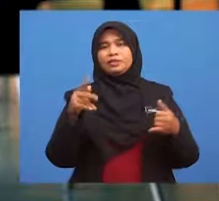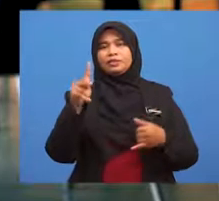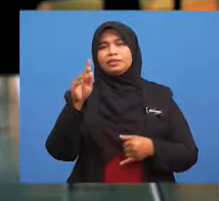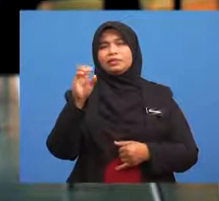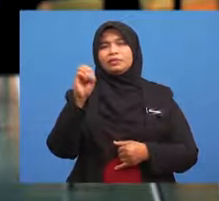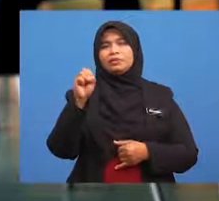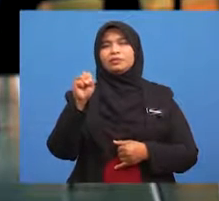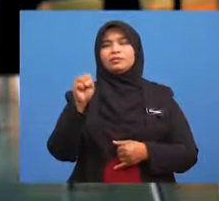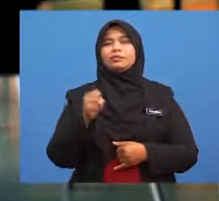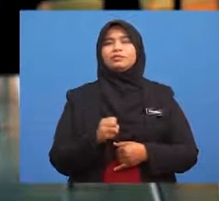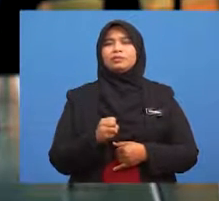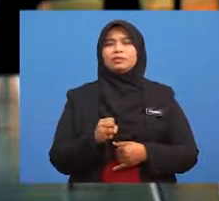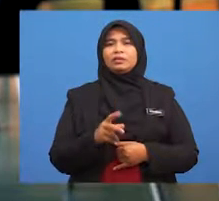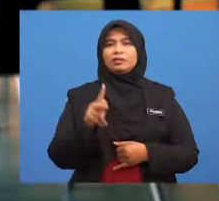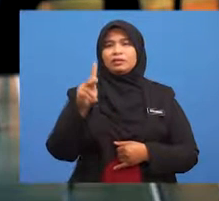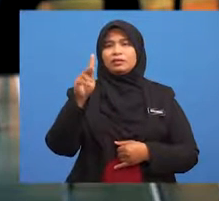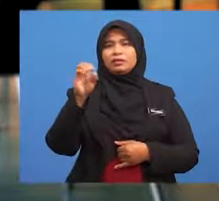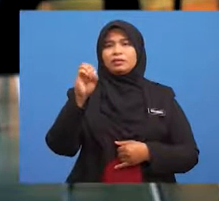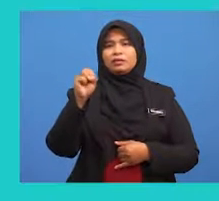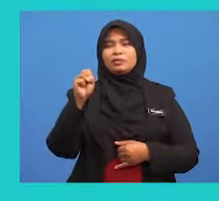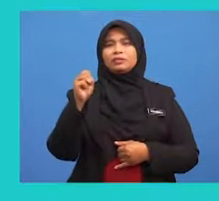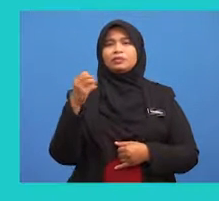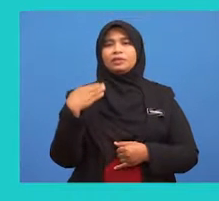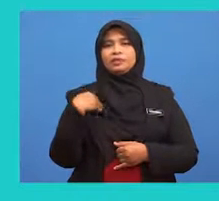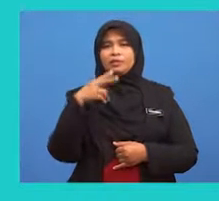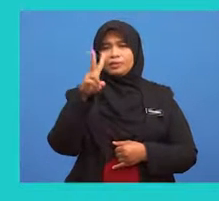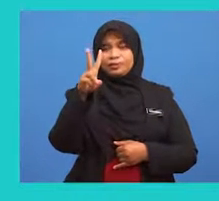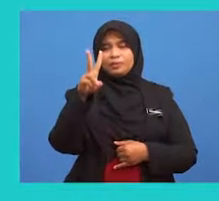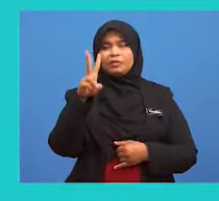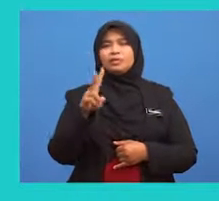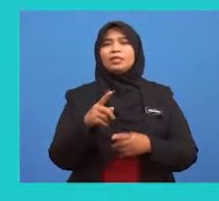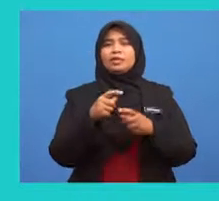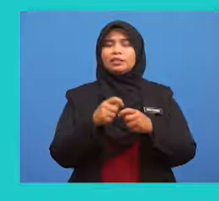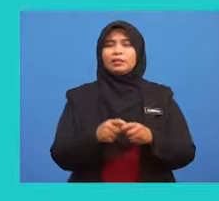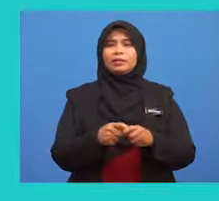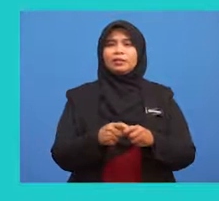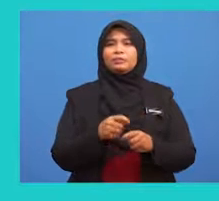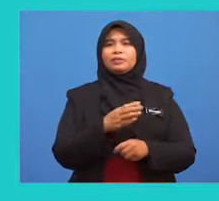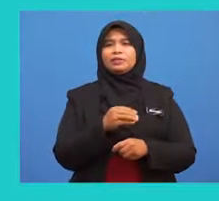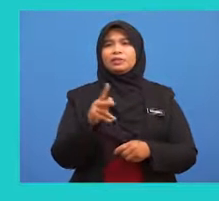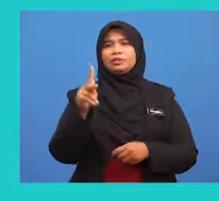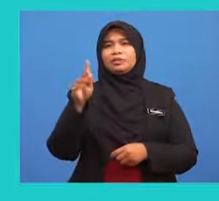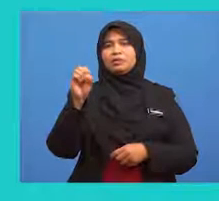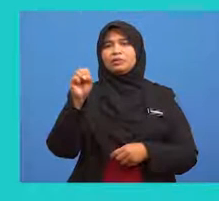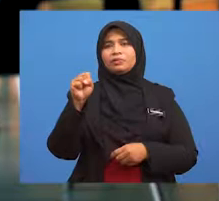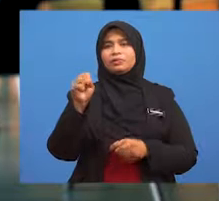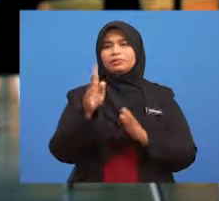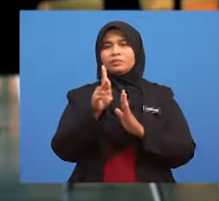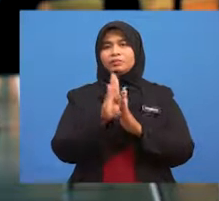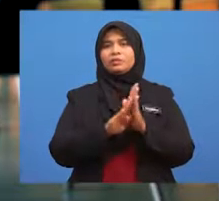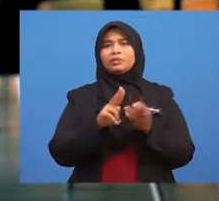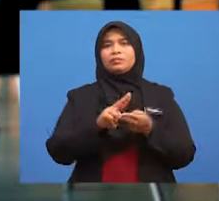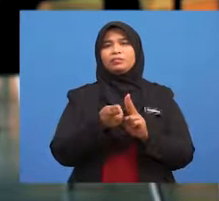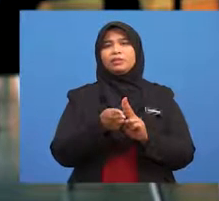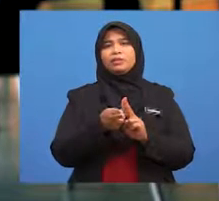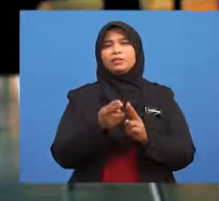kos. Kos terdiri daripada dua, iaitu kos tetap dan kos berubah.